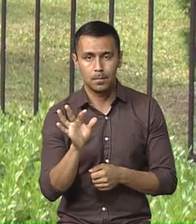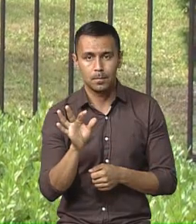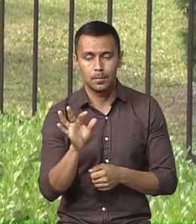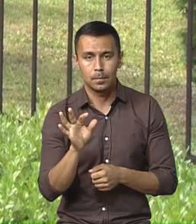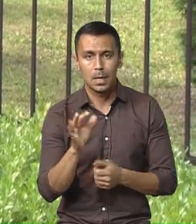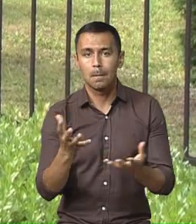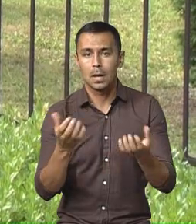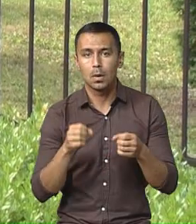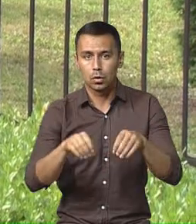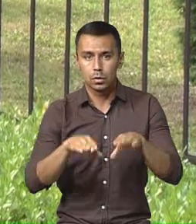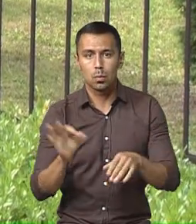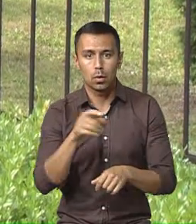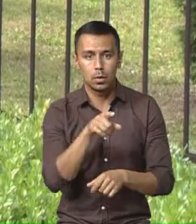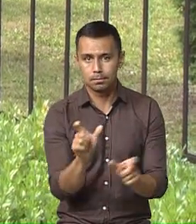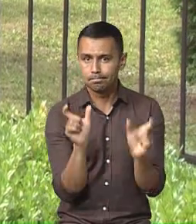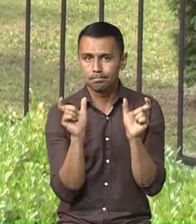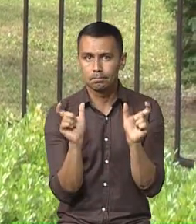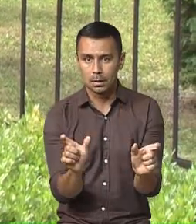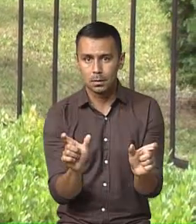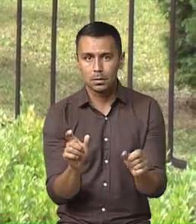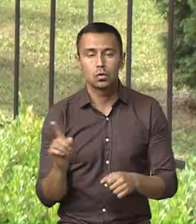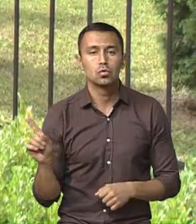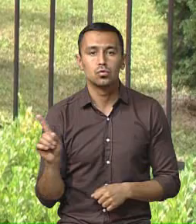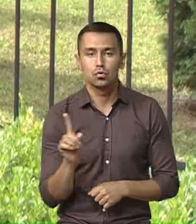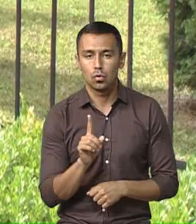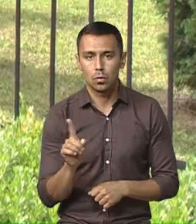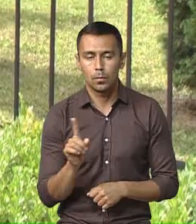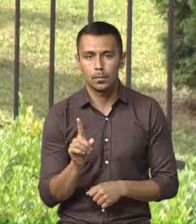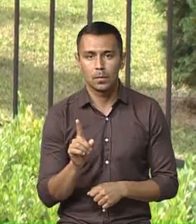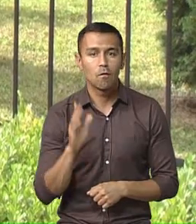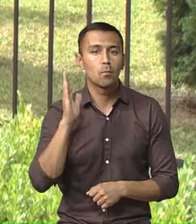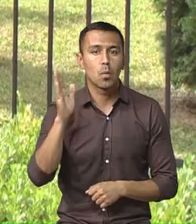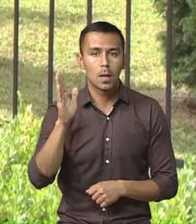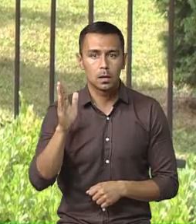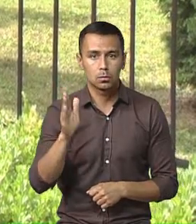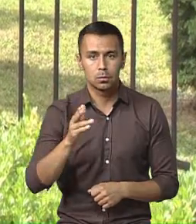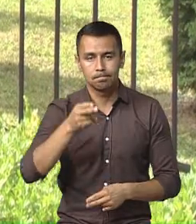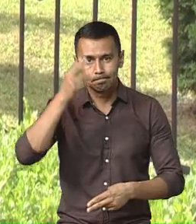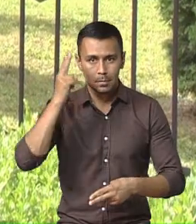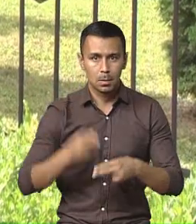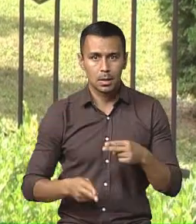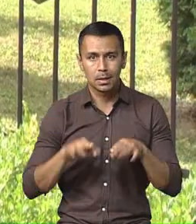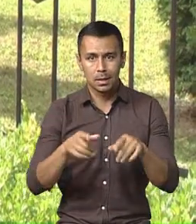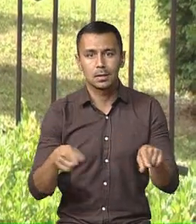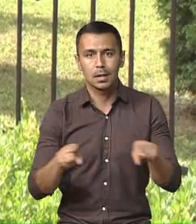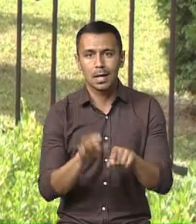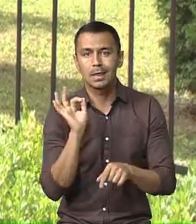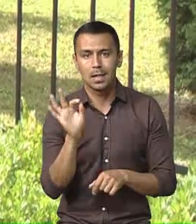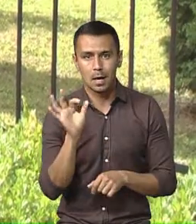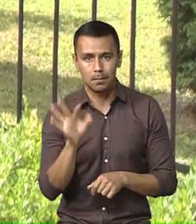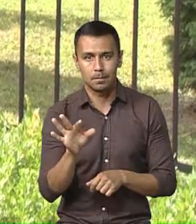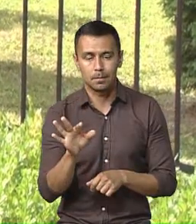адміністрація телеграму приймає рішення щодо їх блокування, що в подальшому припиняє діяльність таких